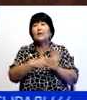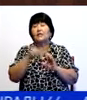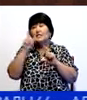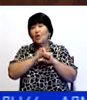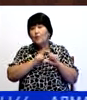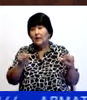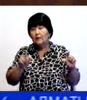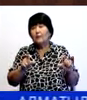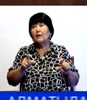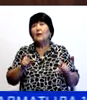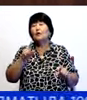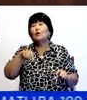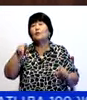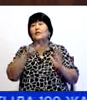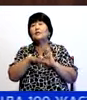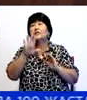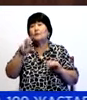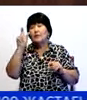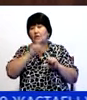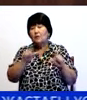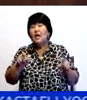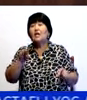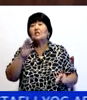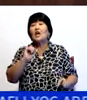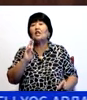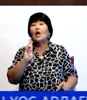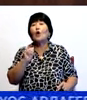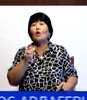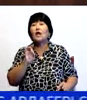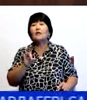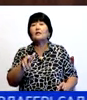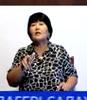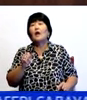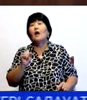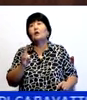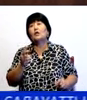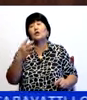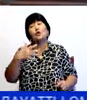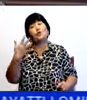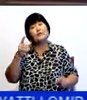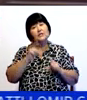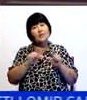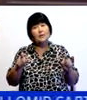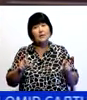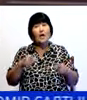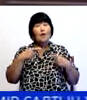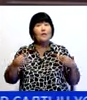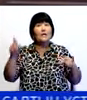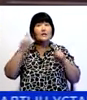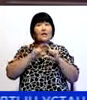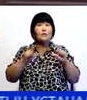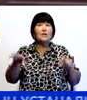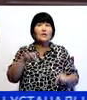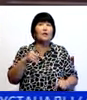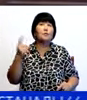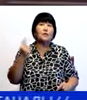мектеп, нөмірі 85 мектеп, Жаңақорған ауданындағы 55 мектеп. Басқа мектептерге жаңағы